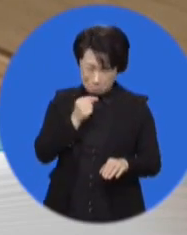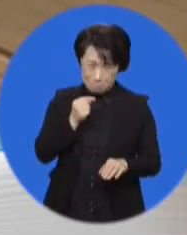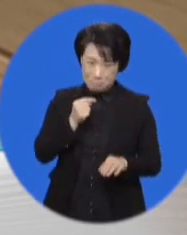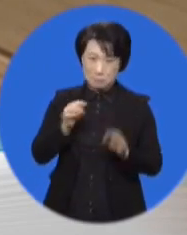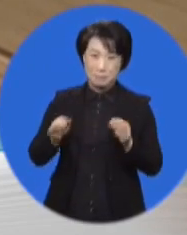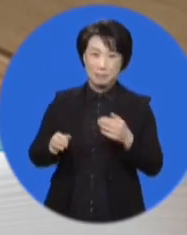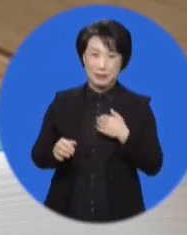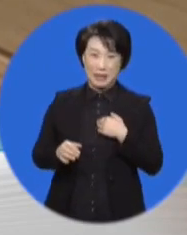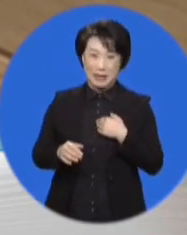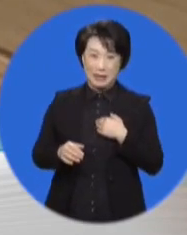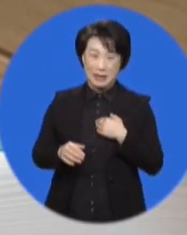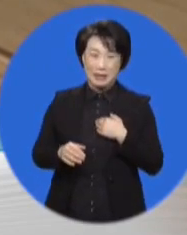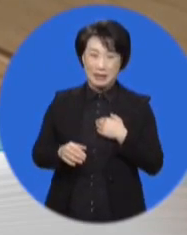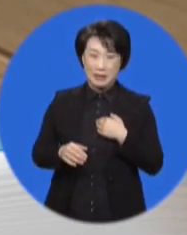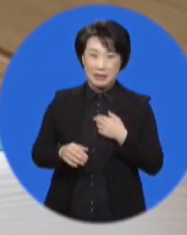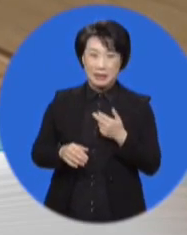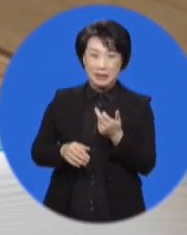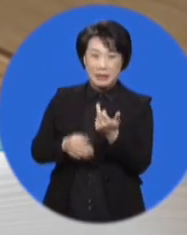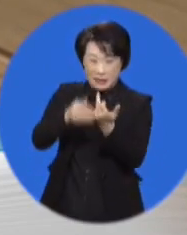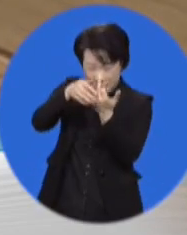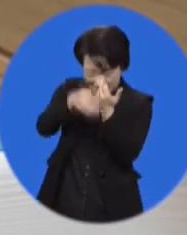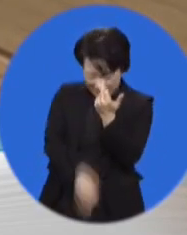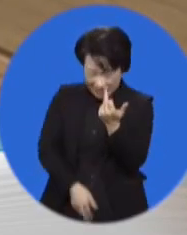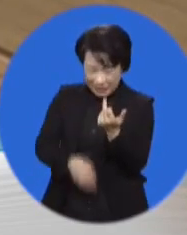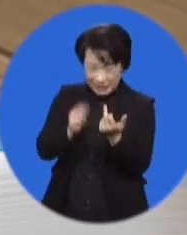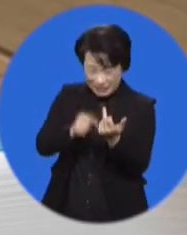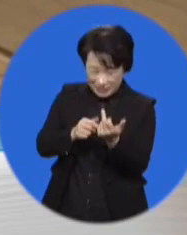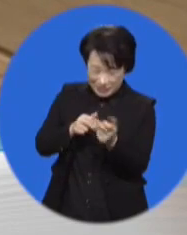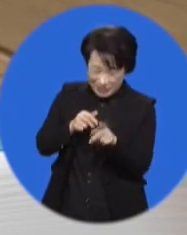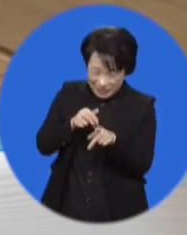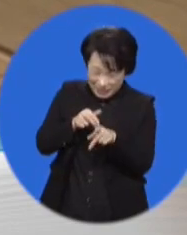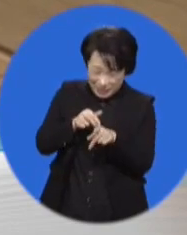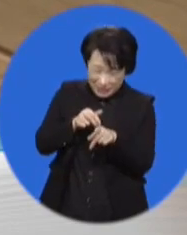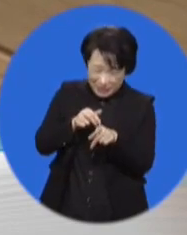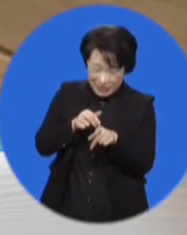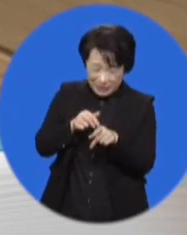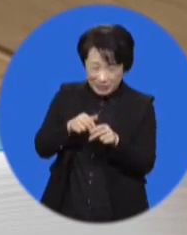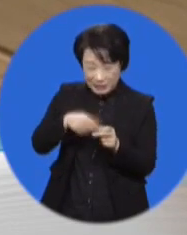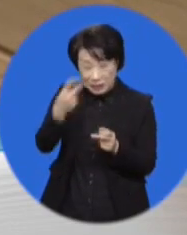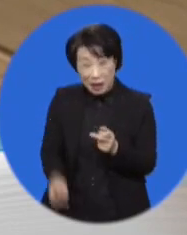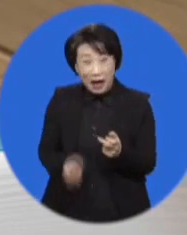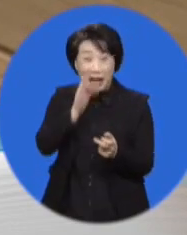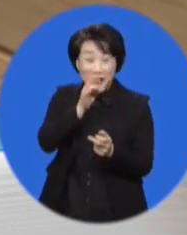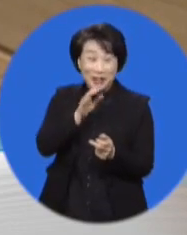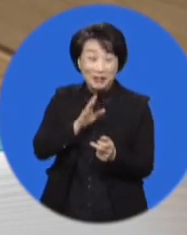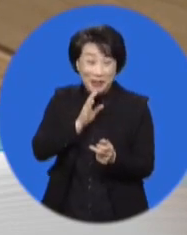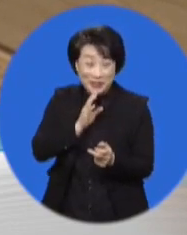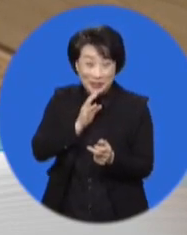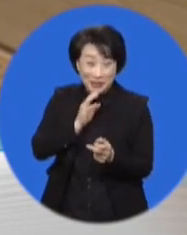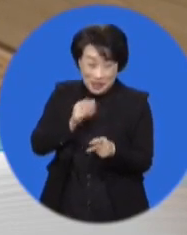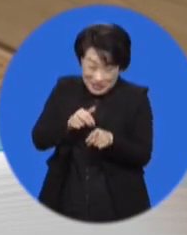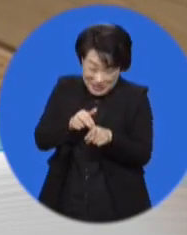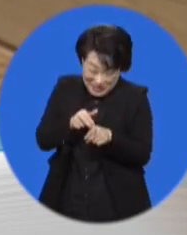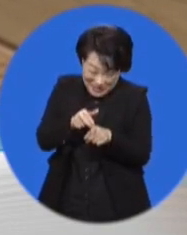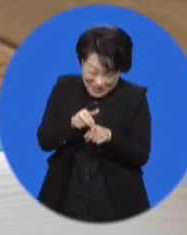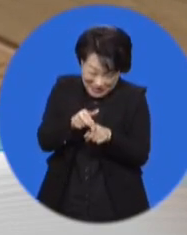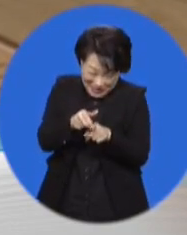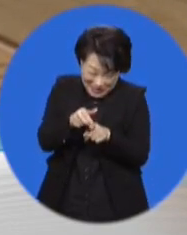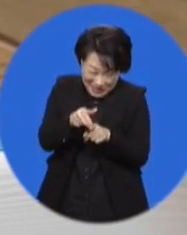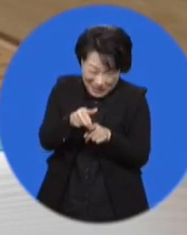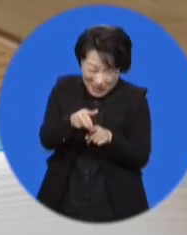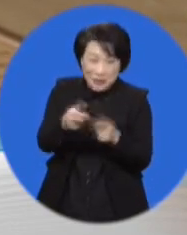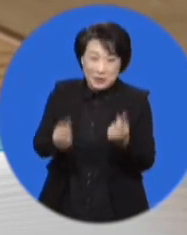천길만길 양쪽에 낭떠러지에 떨어지지 않으려고 하나의 파이프 손을 애나무 다리를 건너가듯이